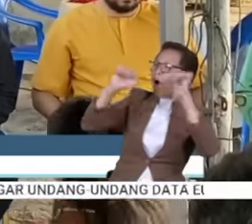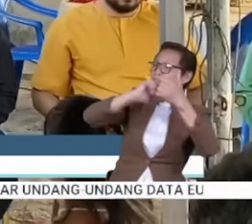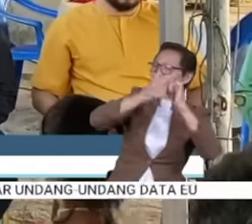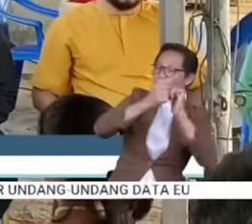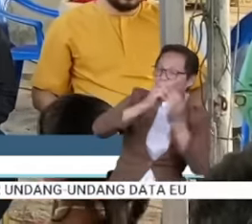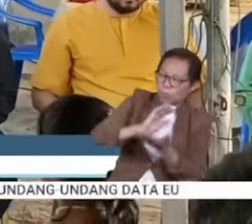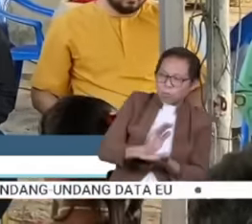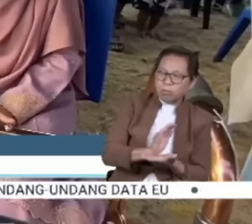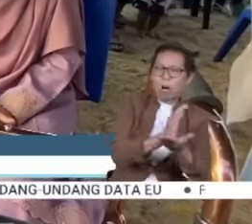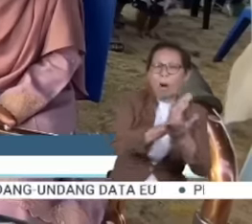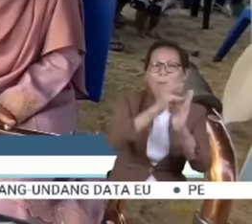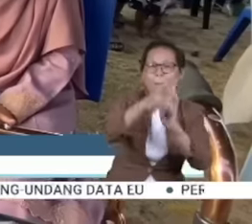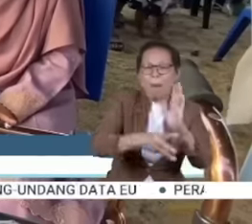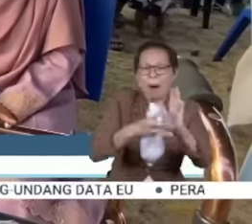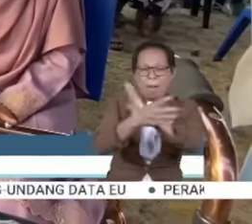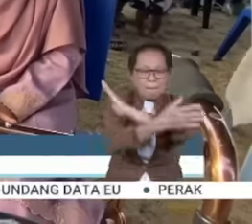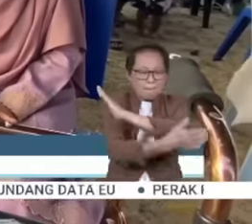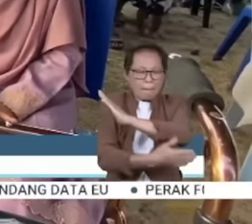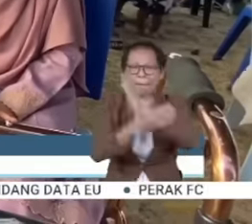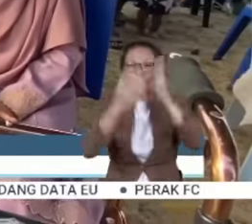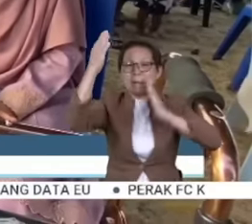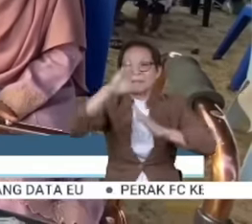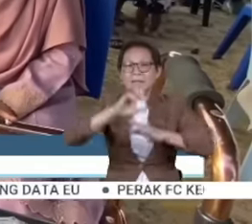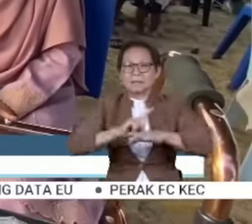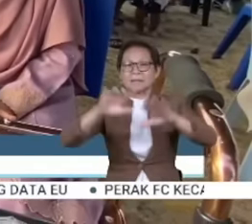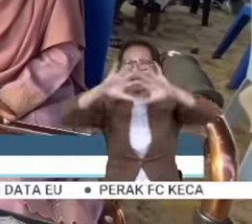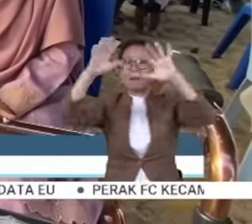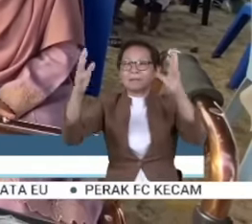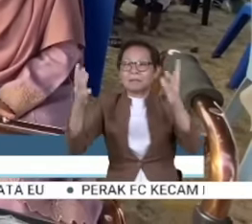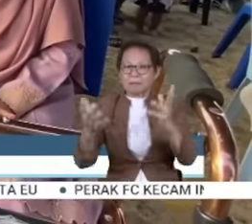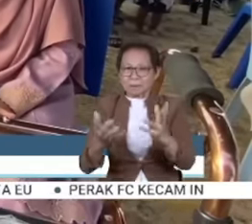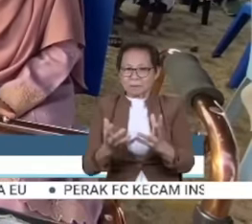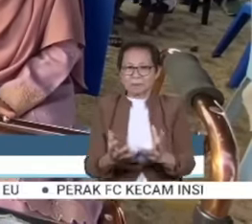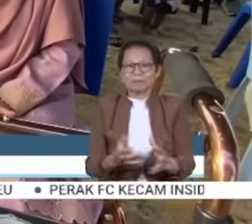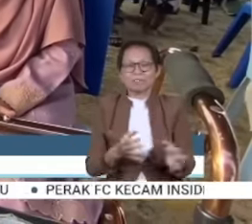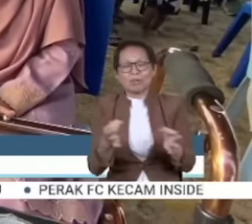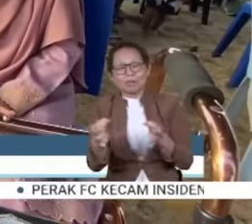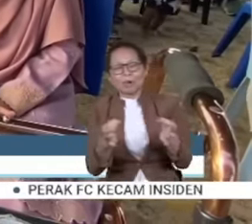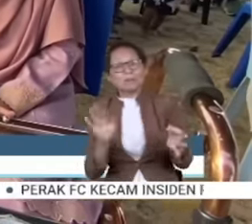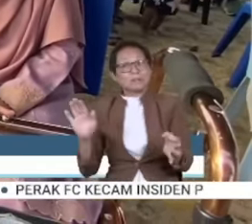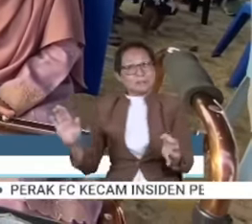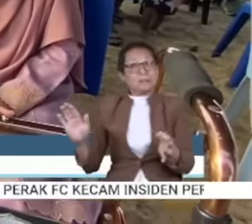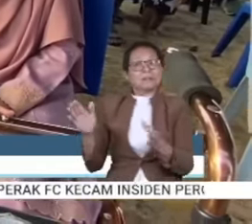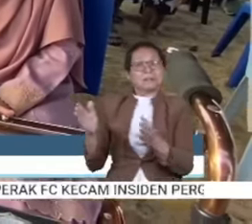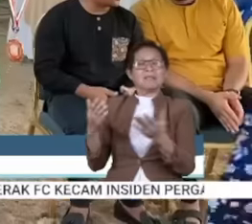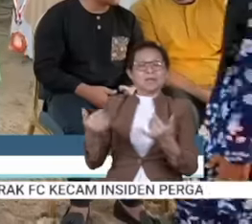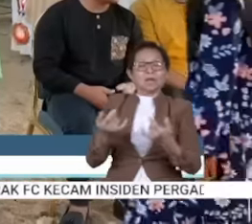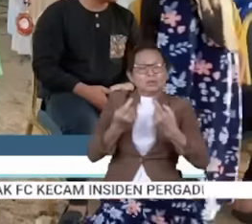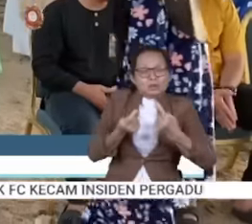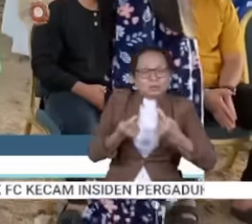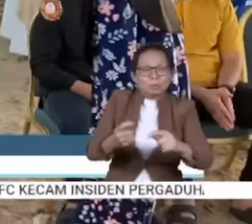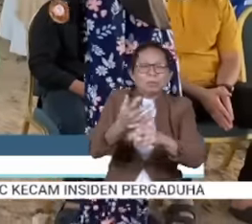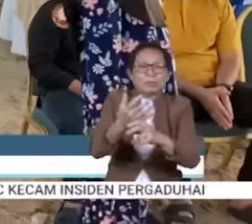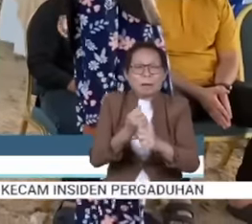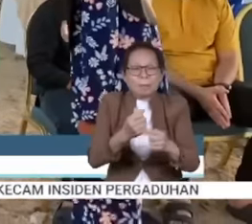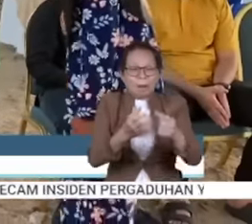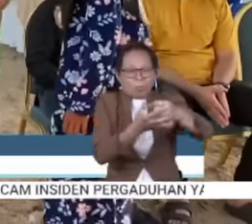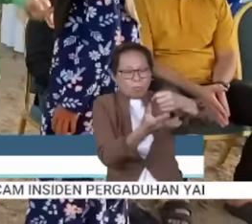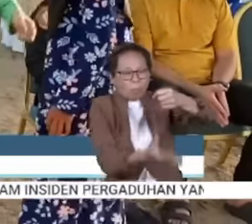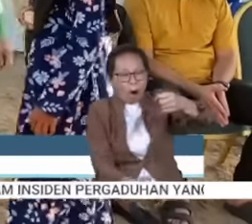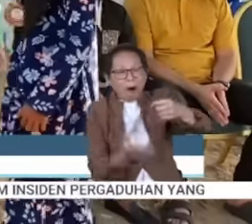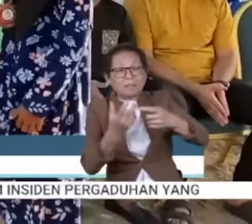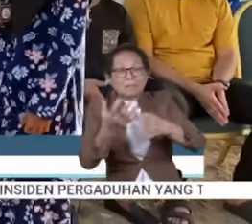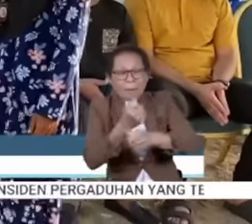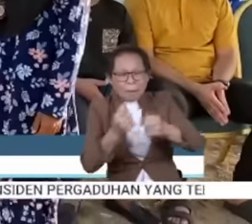sukan pelayaran parah negara dipentas antara bangsa jelas beliau pihaknya juga dalam usaha untuk mendapatkan danau